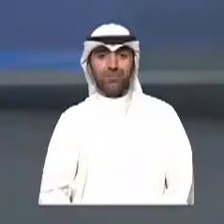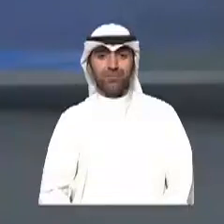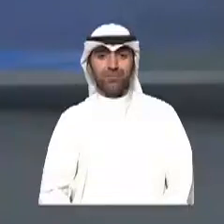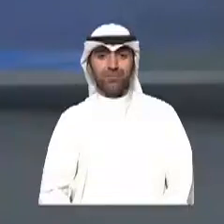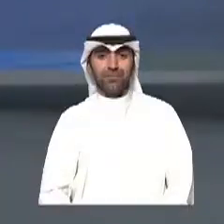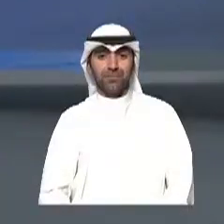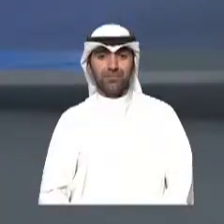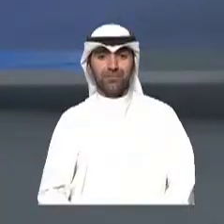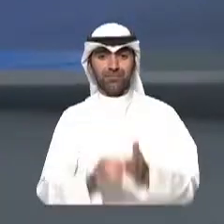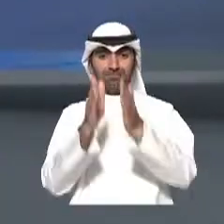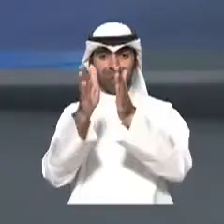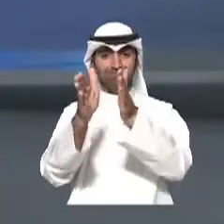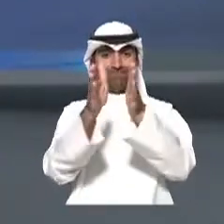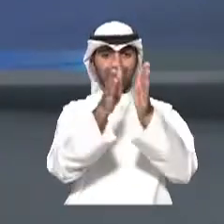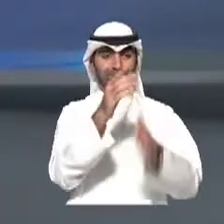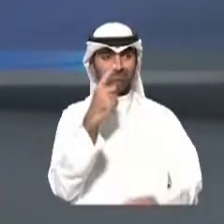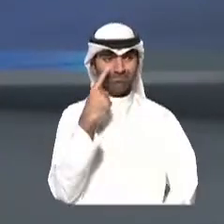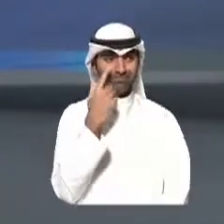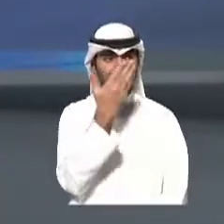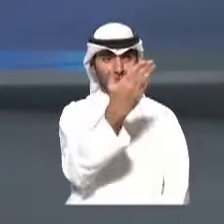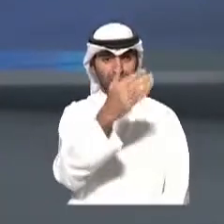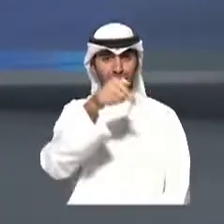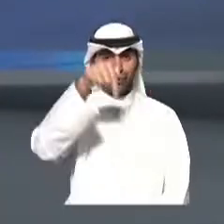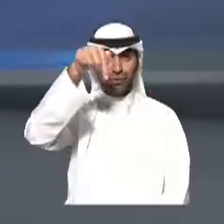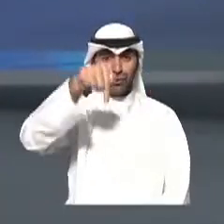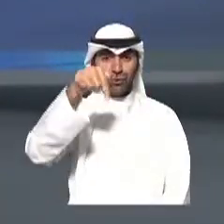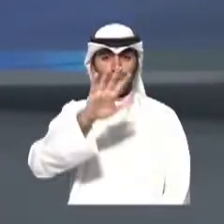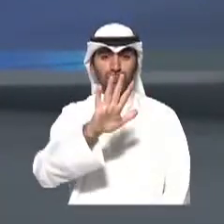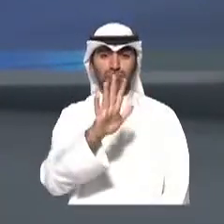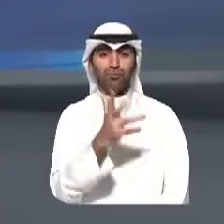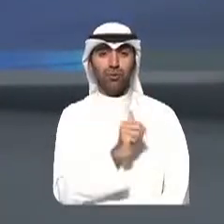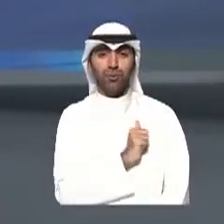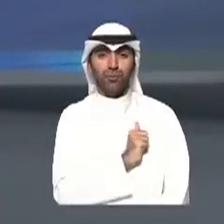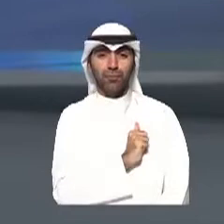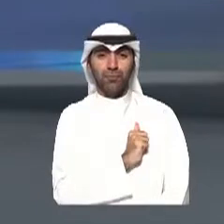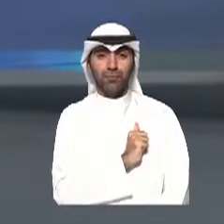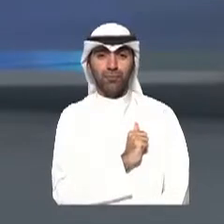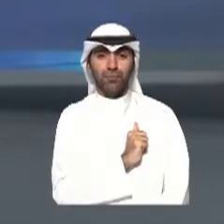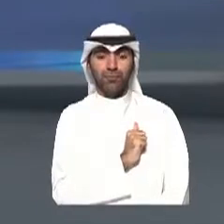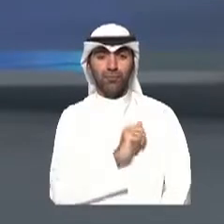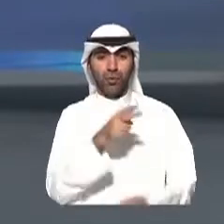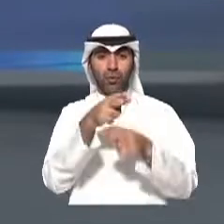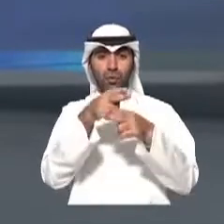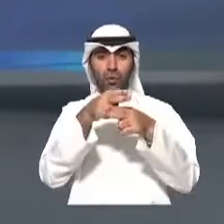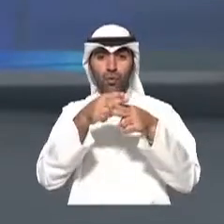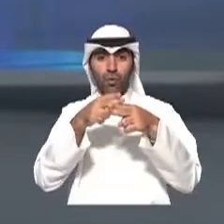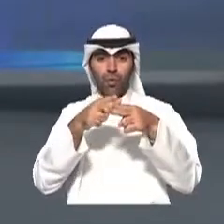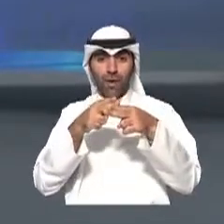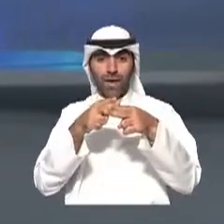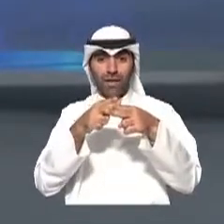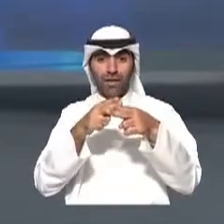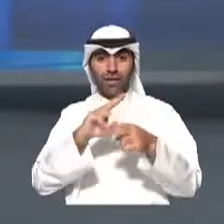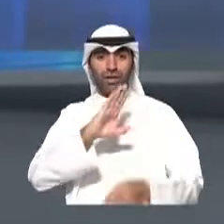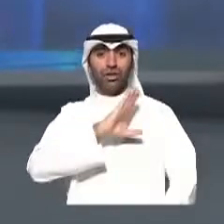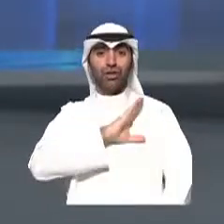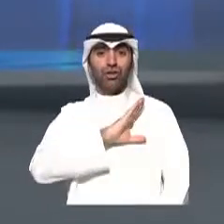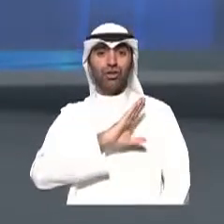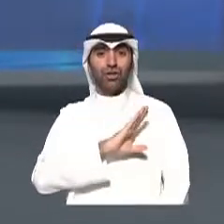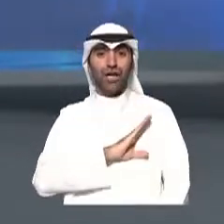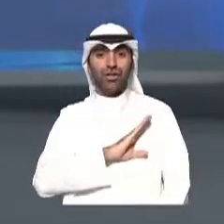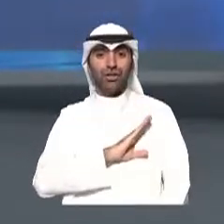وفي الإطار ذاته أقلعت طائرة عسكرية تابعة للقوة الجوية وهي أولى طائرات الجسر الجوي محملة